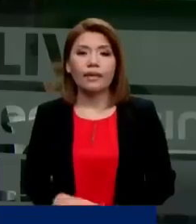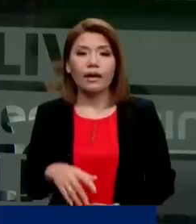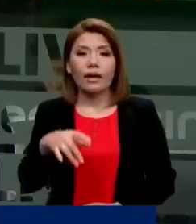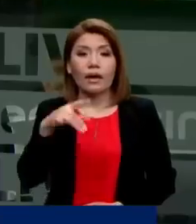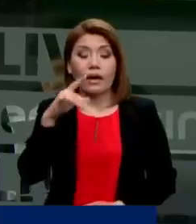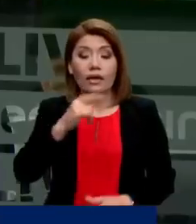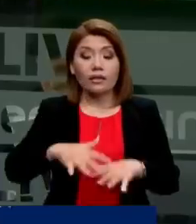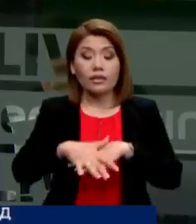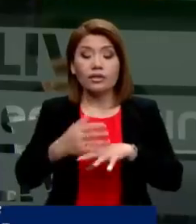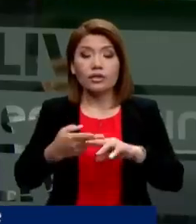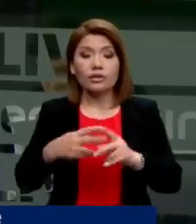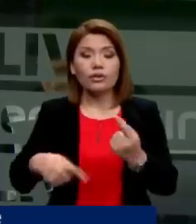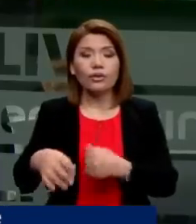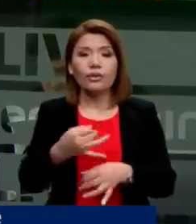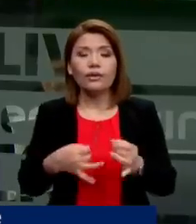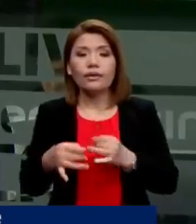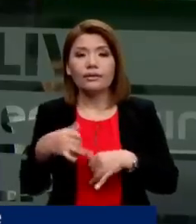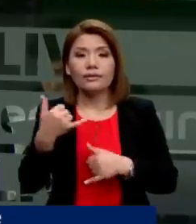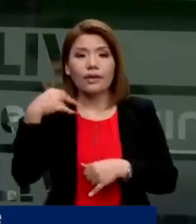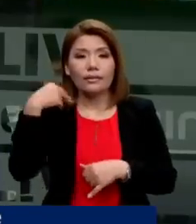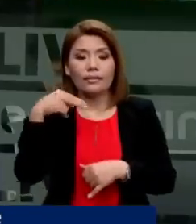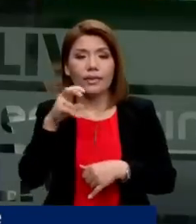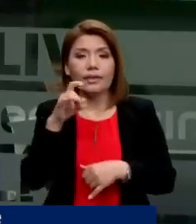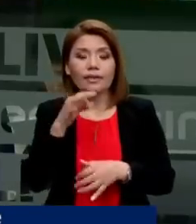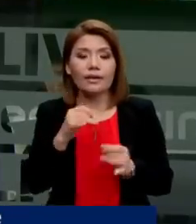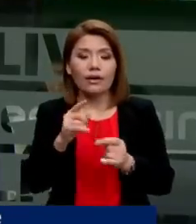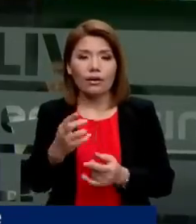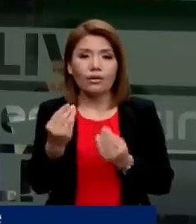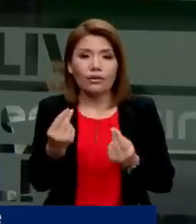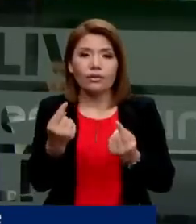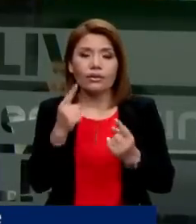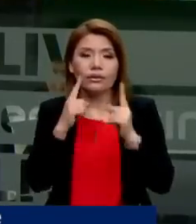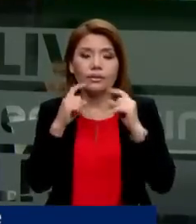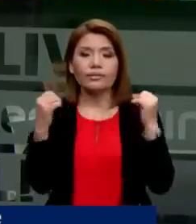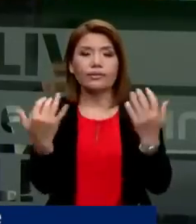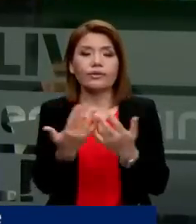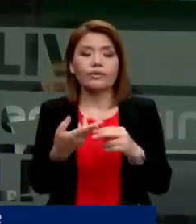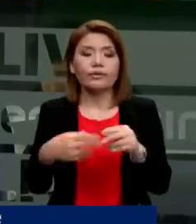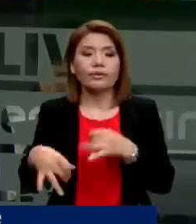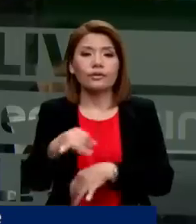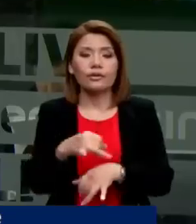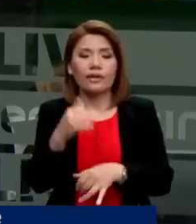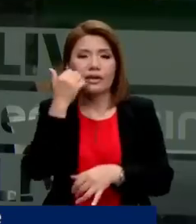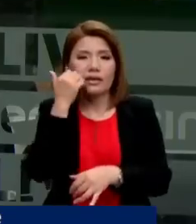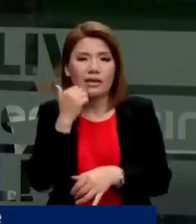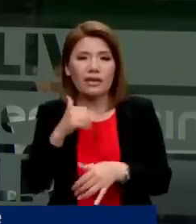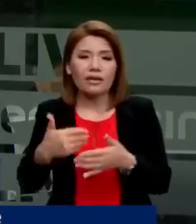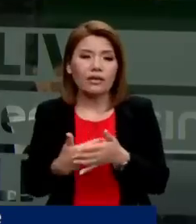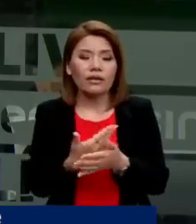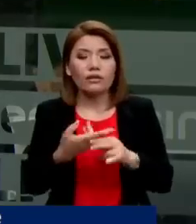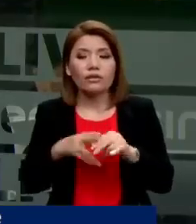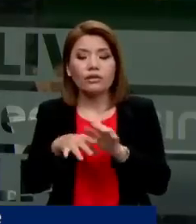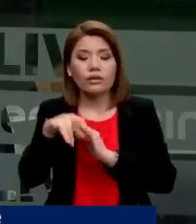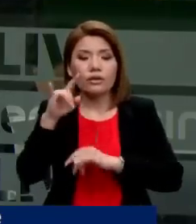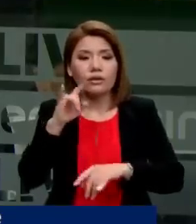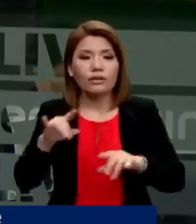Қоғамда қызу талқыланып жатқан проблемаларды бүгін президенттің өзі ұлттық құрылтайда сөз етті. Мемлекет басшысының ескі кадрлар мен жаңа Қазақстанды